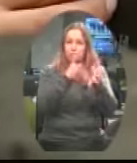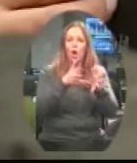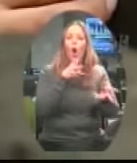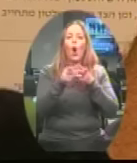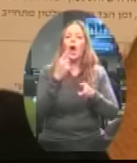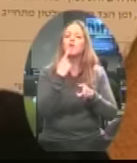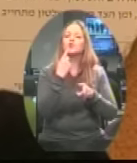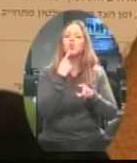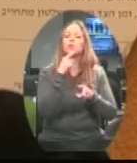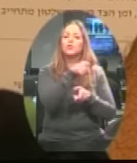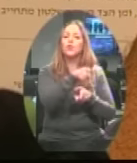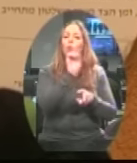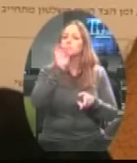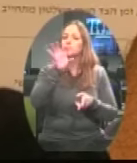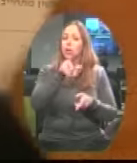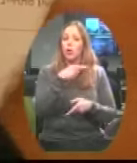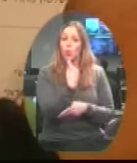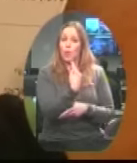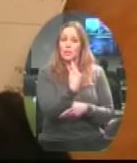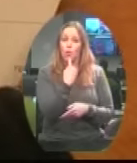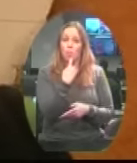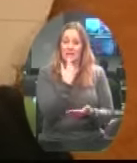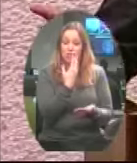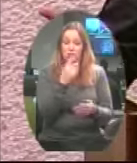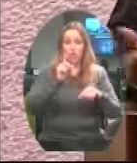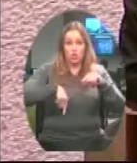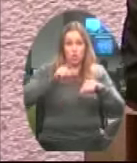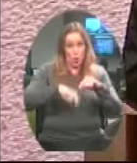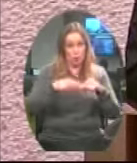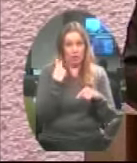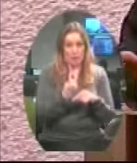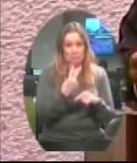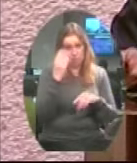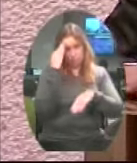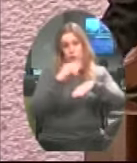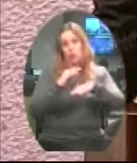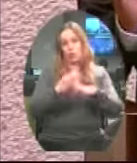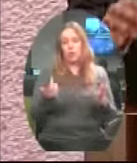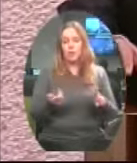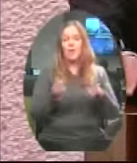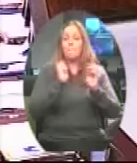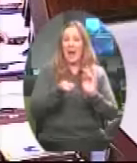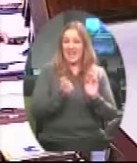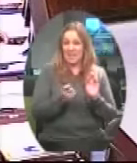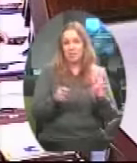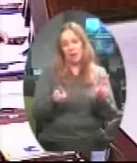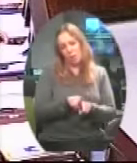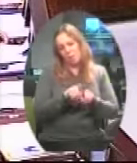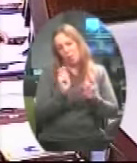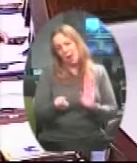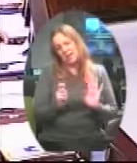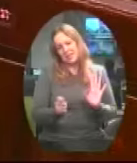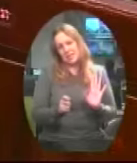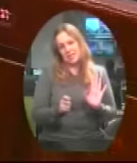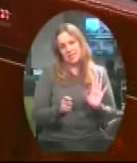עצמו טוען כי היה עד לשגיאות ענייניות ומפניהן התריע. ובכנסת כמו בכנסת מלבישים גם על הסוגיה הזו קרנבל